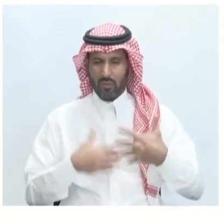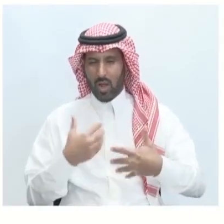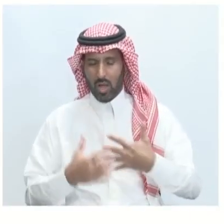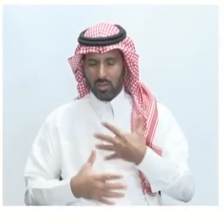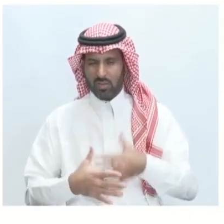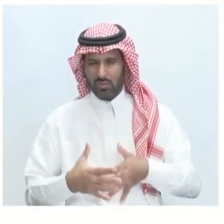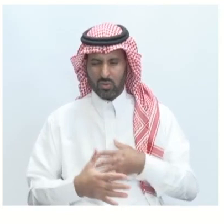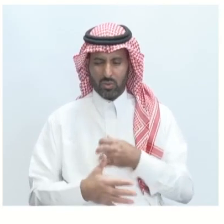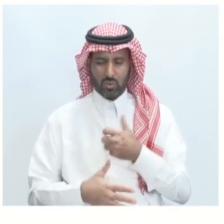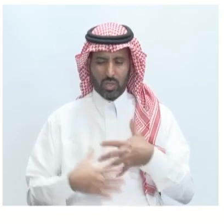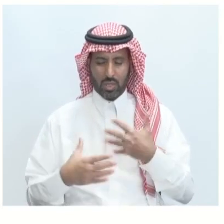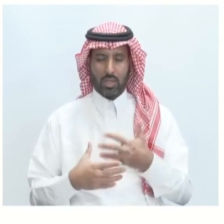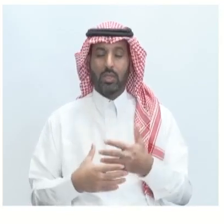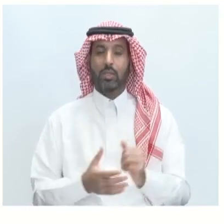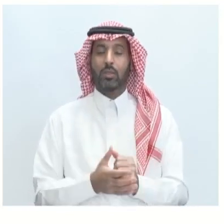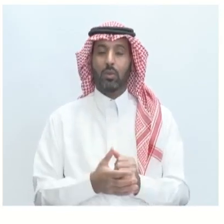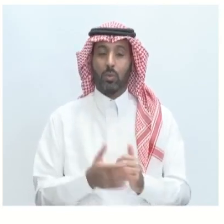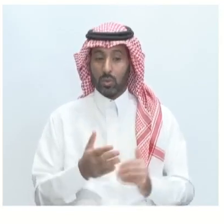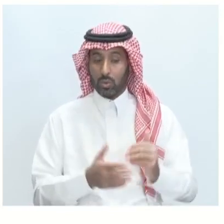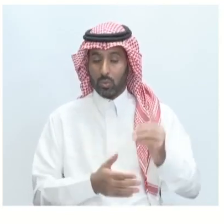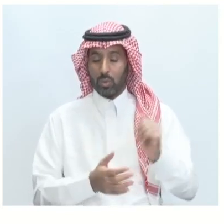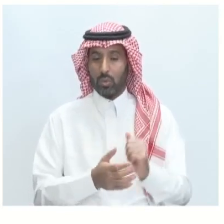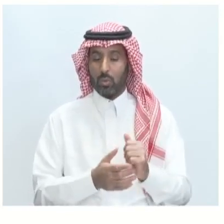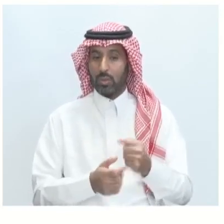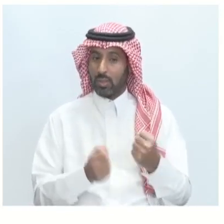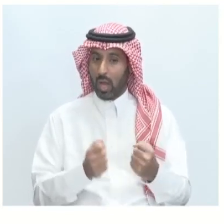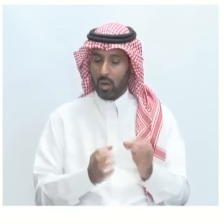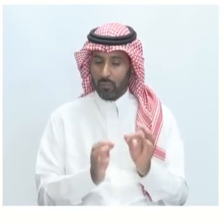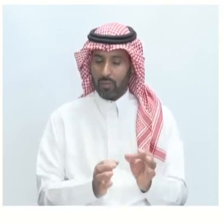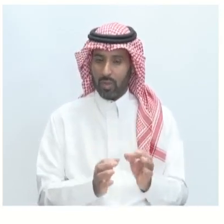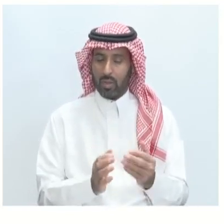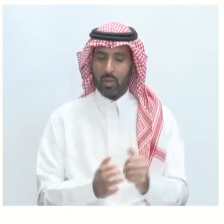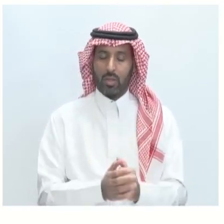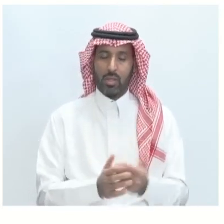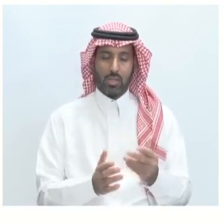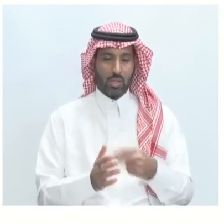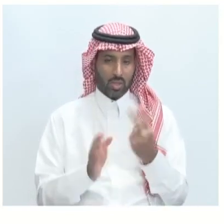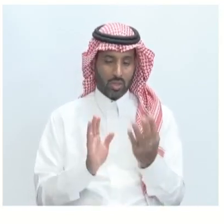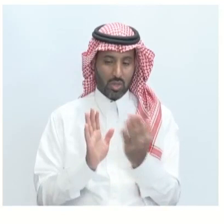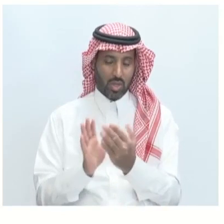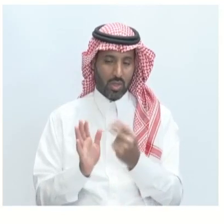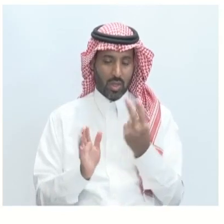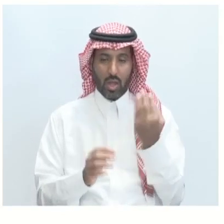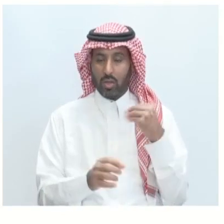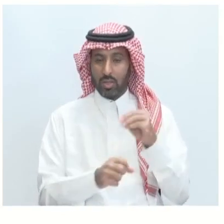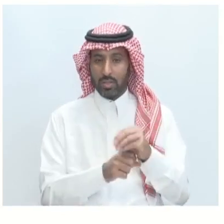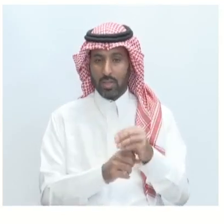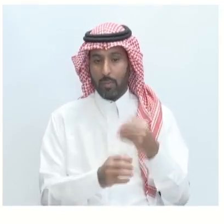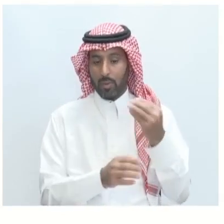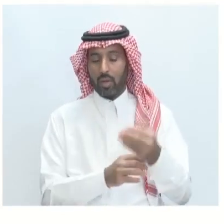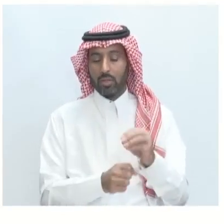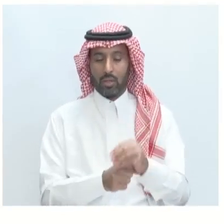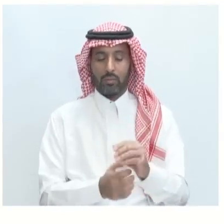الانفعالات وتطورها والتحكم بها الجزء الثاني ال درس السابق انا وانتم